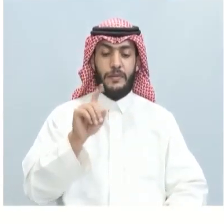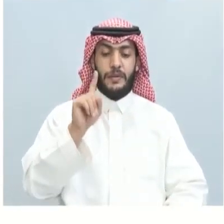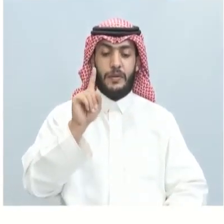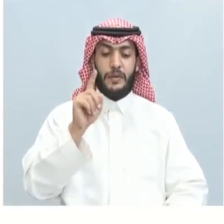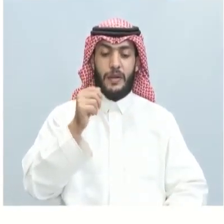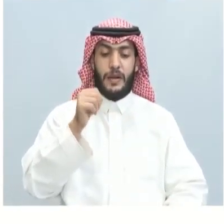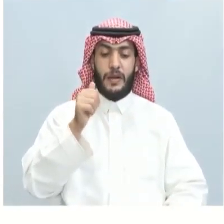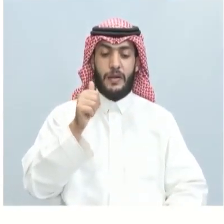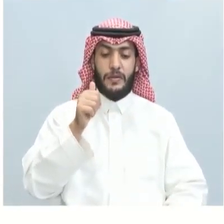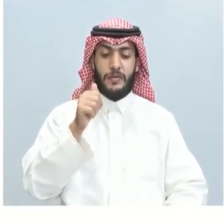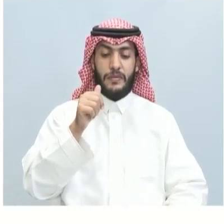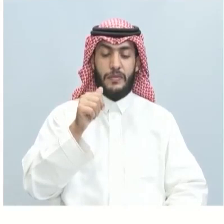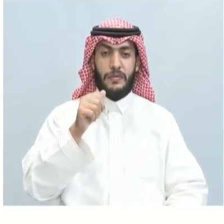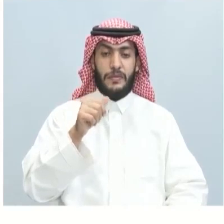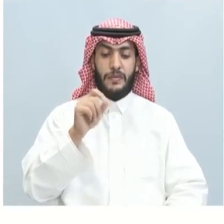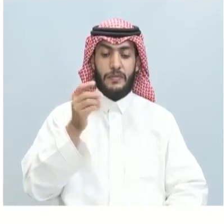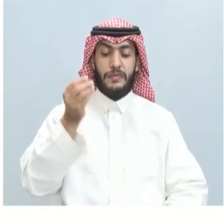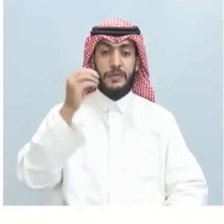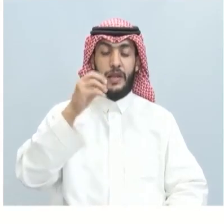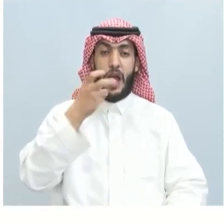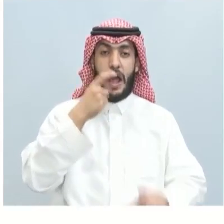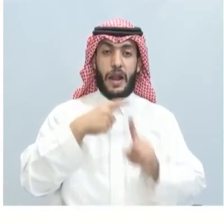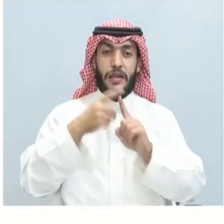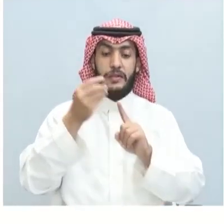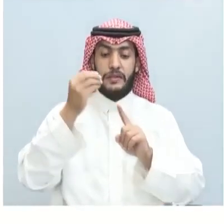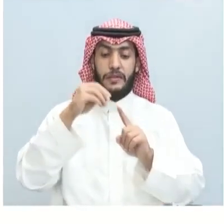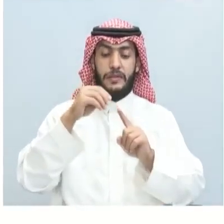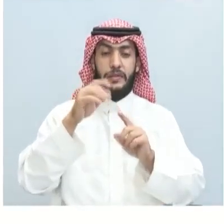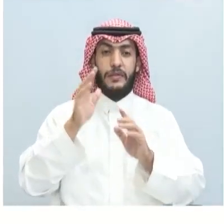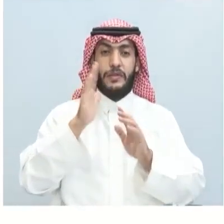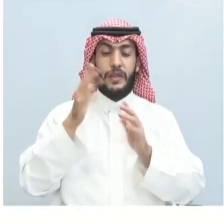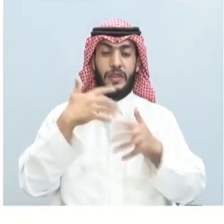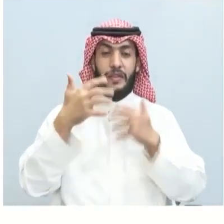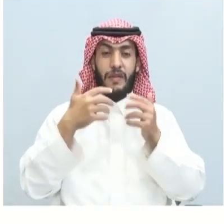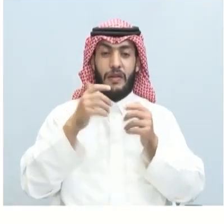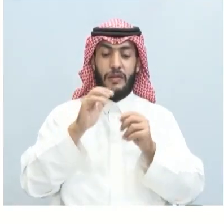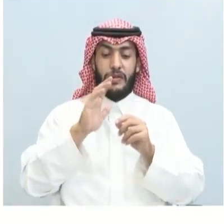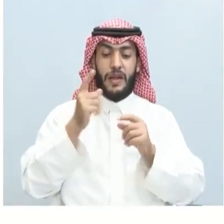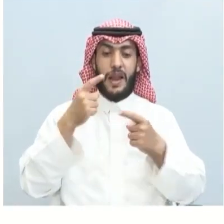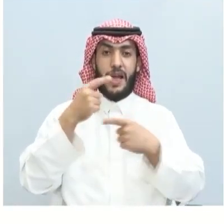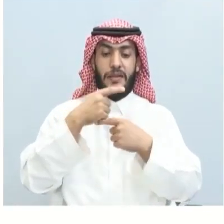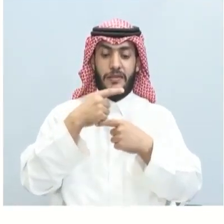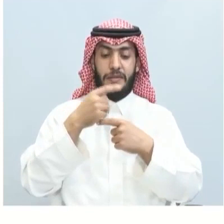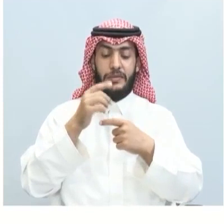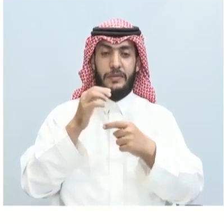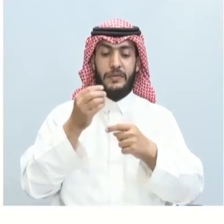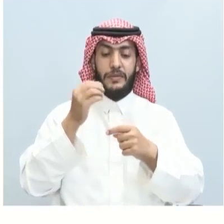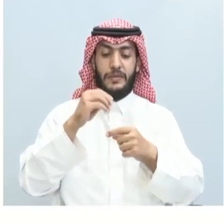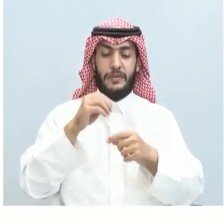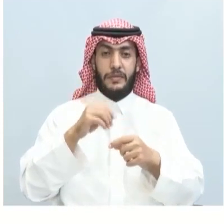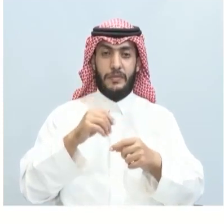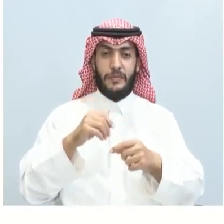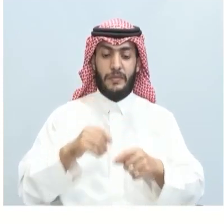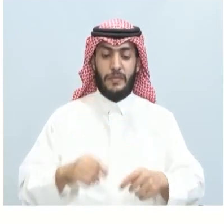واحد هنا بزياده درجه الحراره يتجه التفاعل بالاتجاه العكسي اذا زد درجه